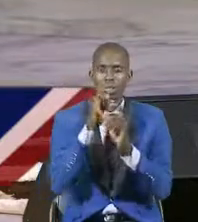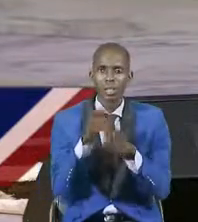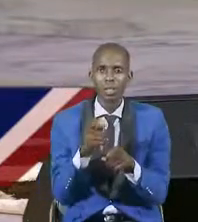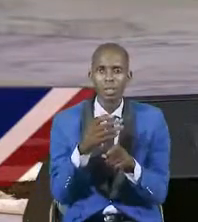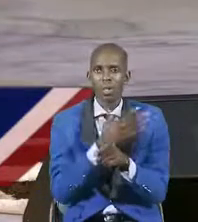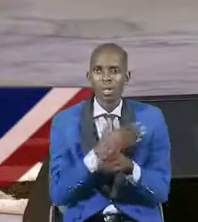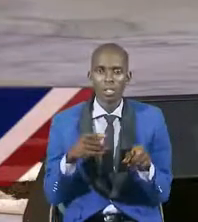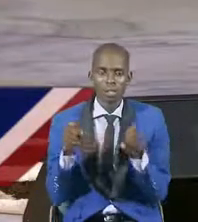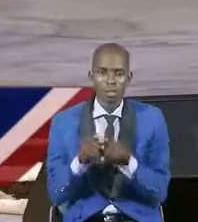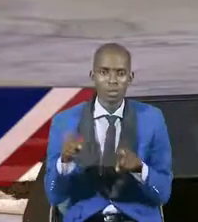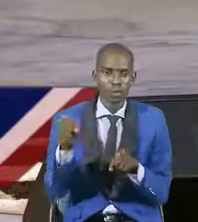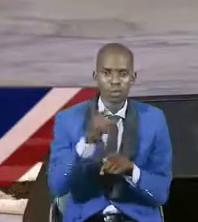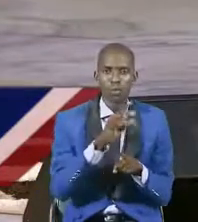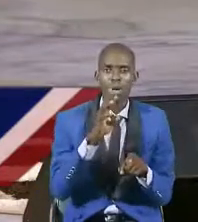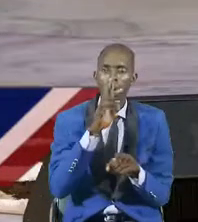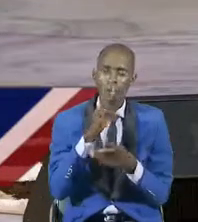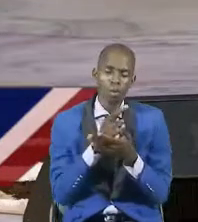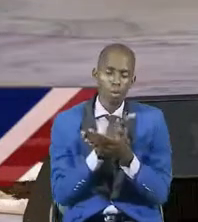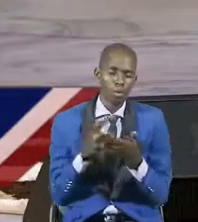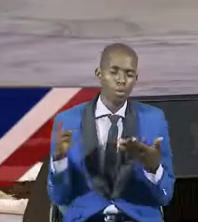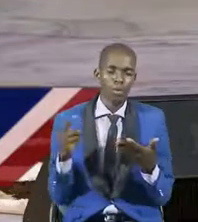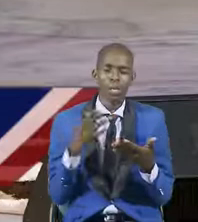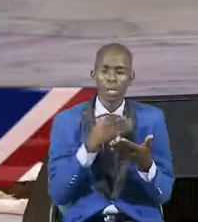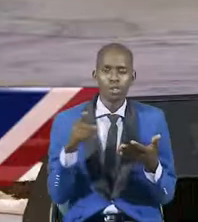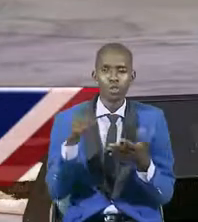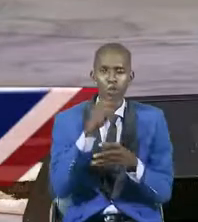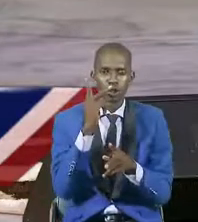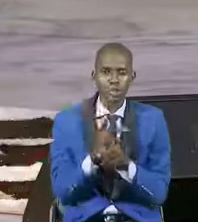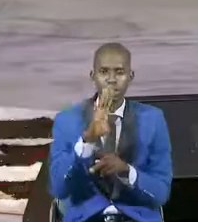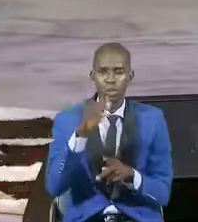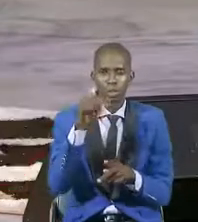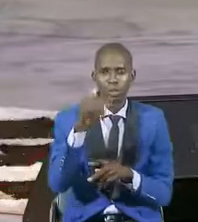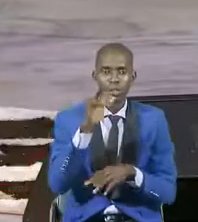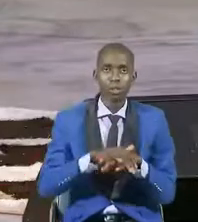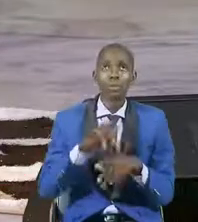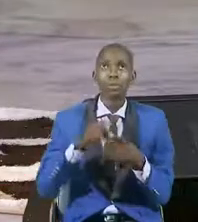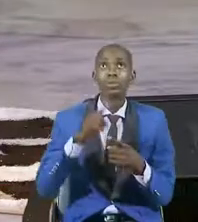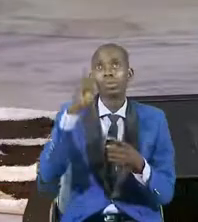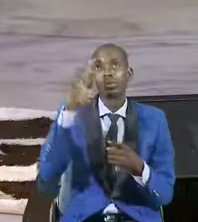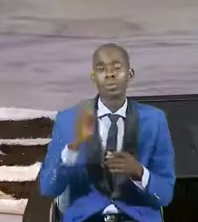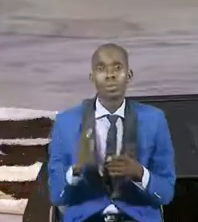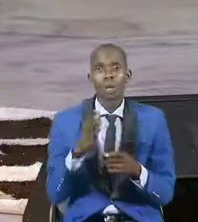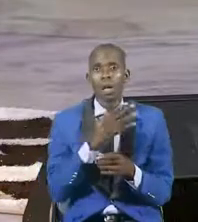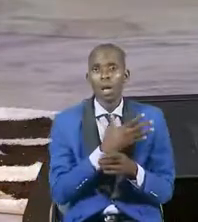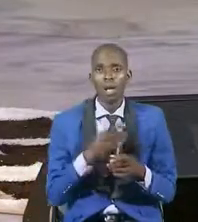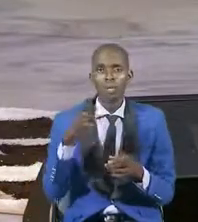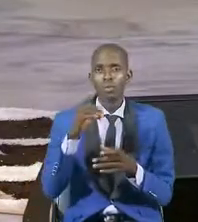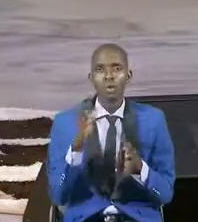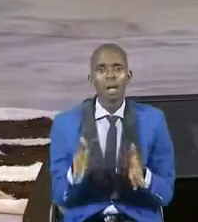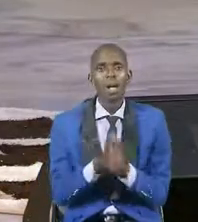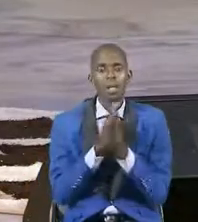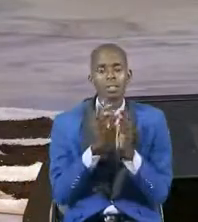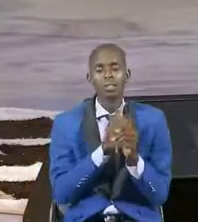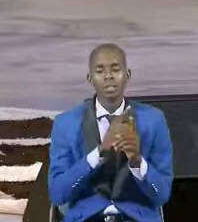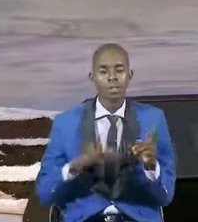spirituels. Et comme vous êtes pieux, et vous vous donnez au Seigneur, et vous demandez